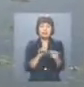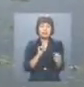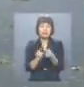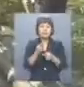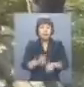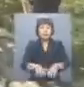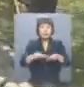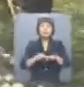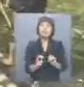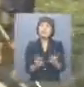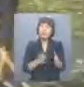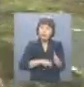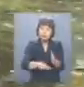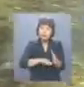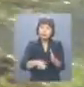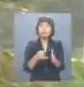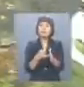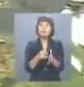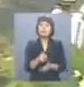นครับ